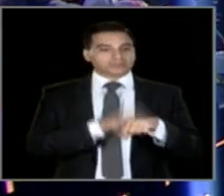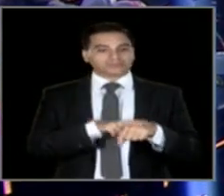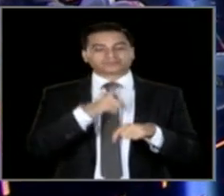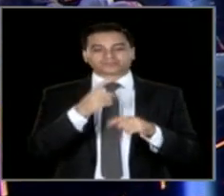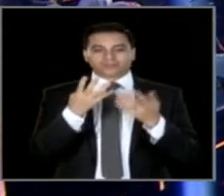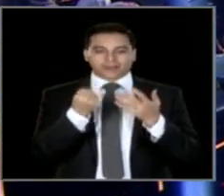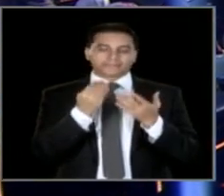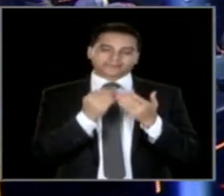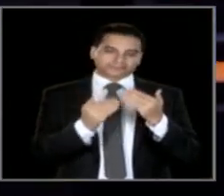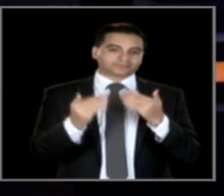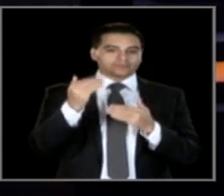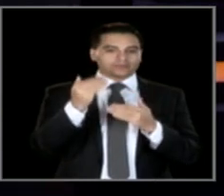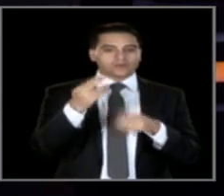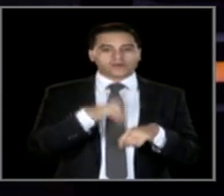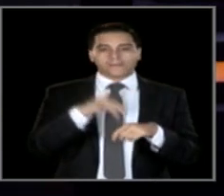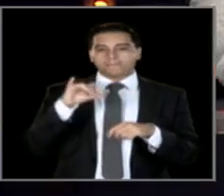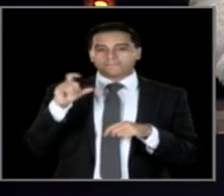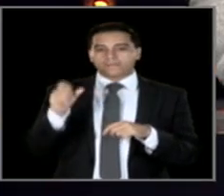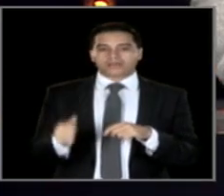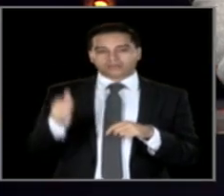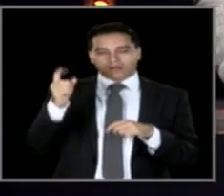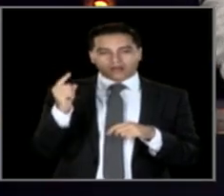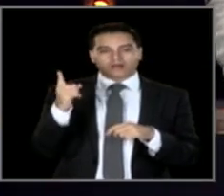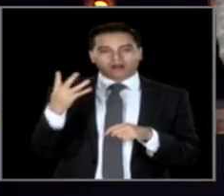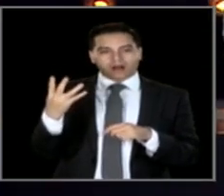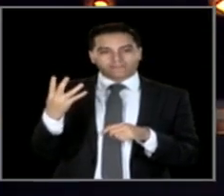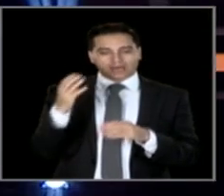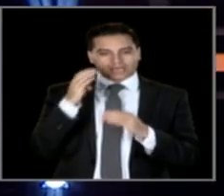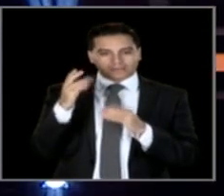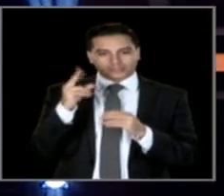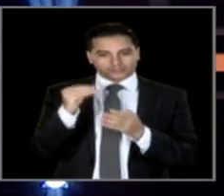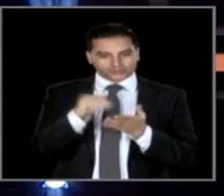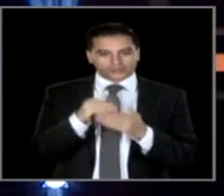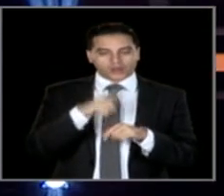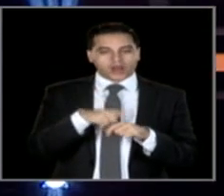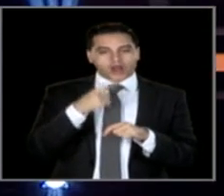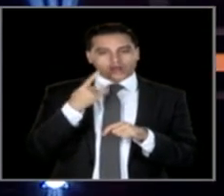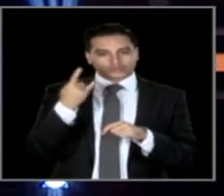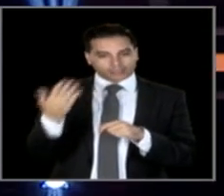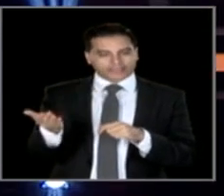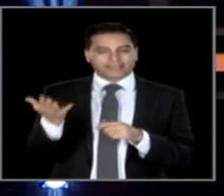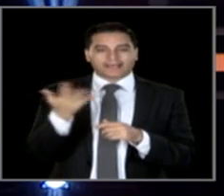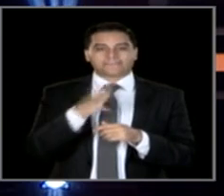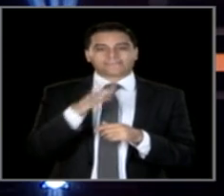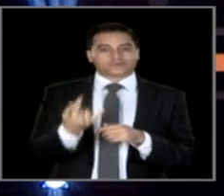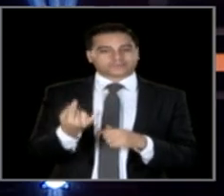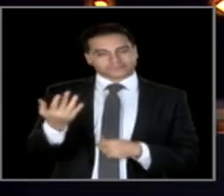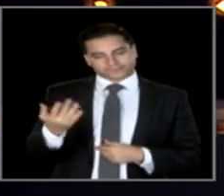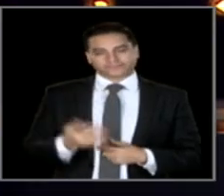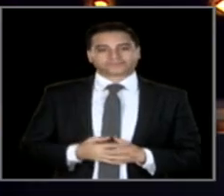بقيت 40. طبعا منار 4 إجابات ب20 نقطة و10 نقط هدية، بقيتوا كام؟